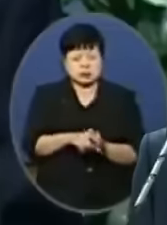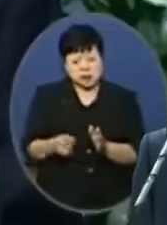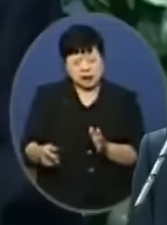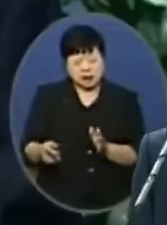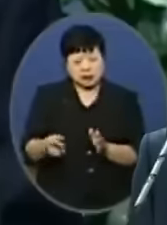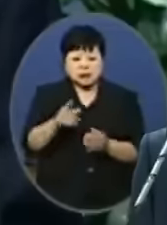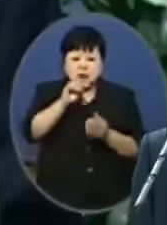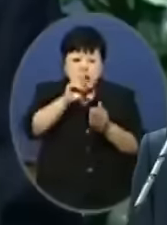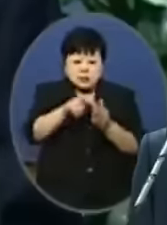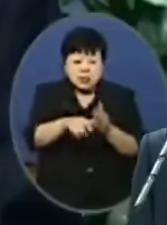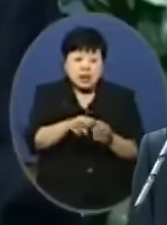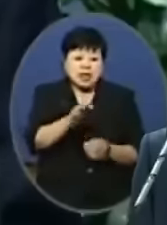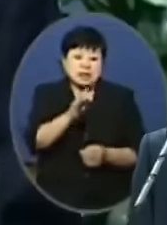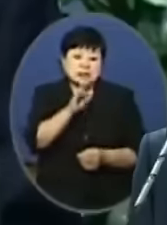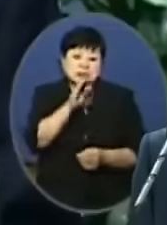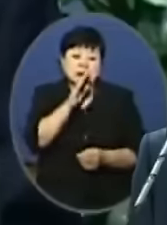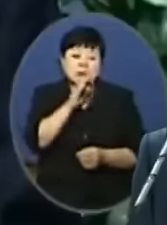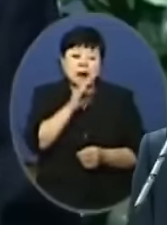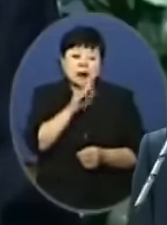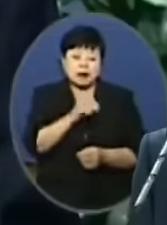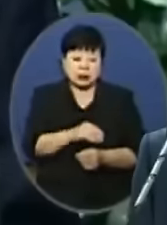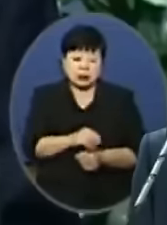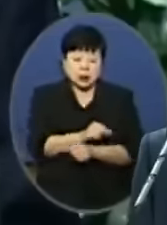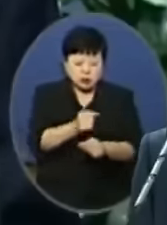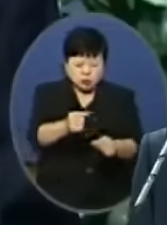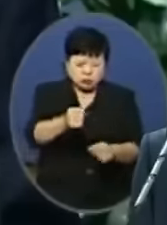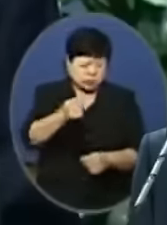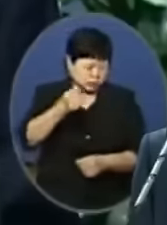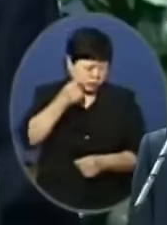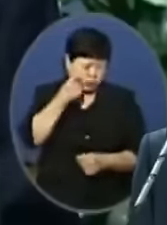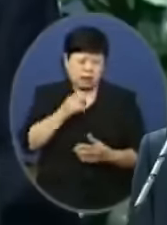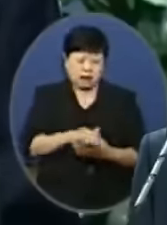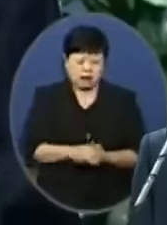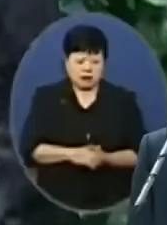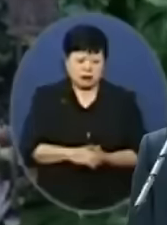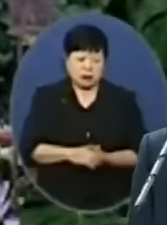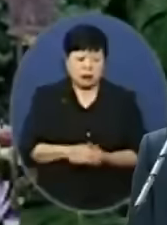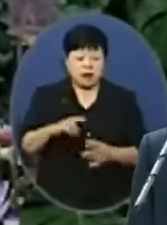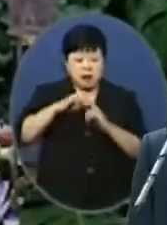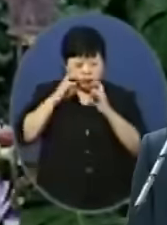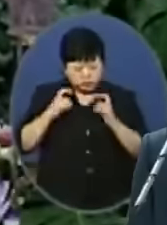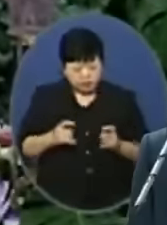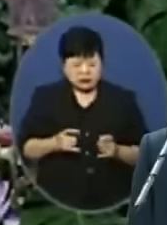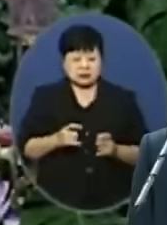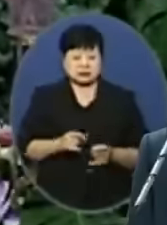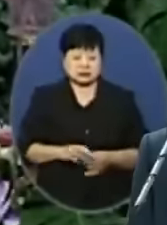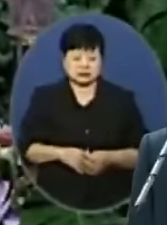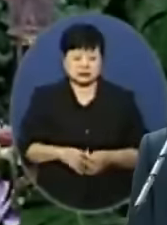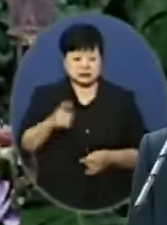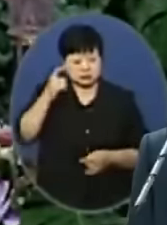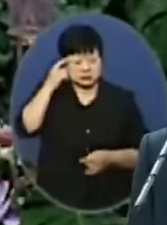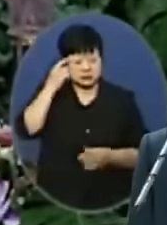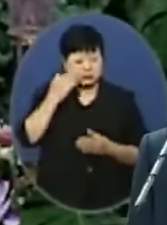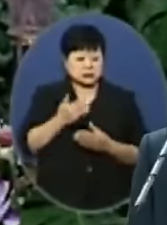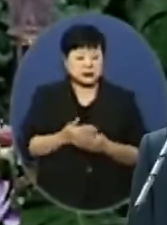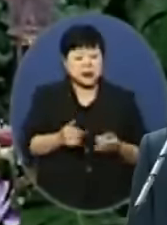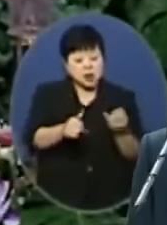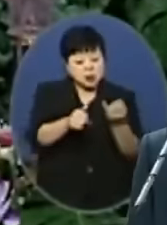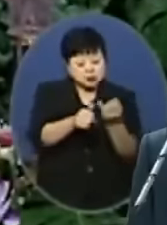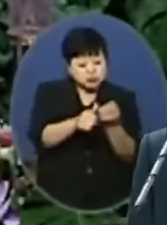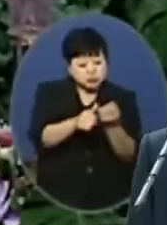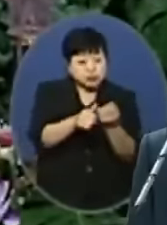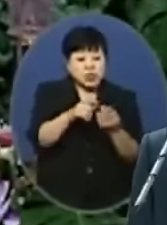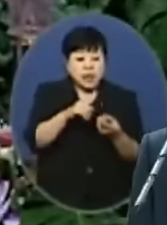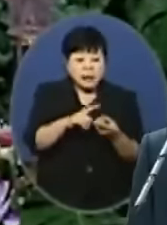방해가 오면 정말로 용서해 주기 힘든 것입니다. 프랑스의 어느 사상가는 부부관계를